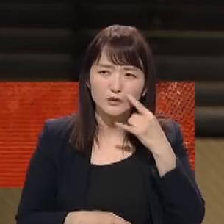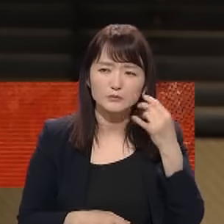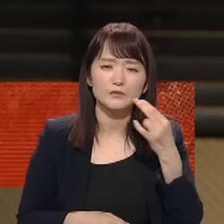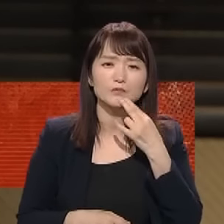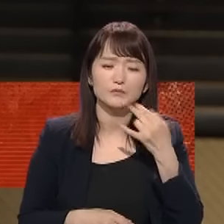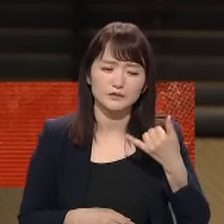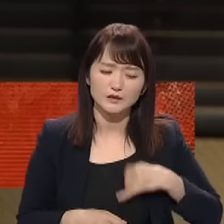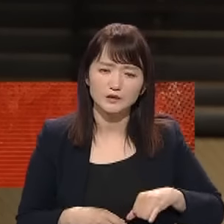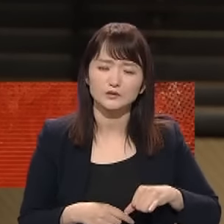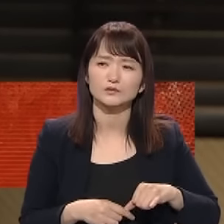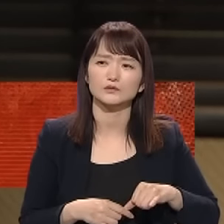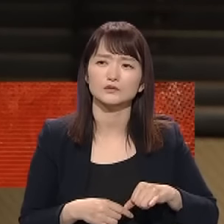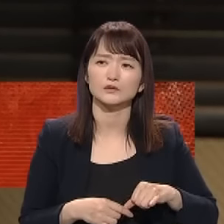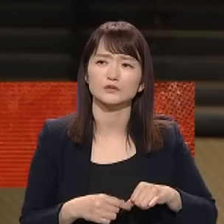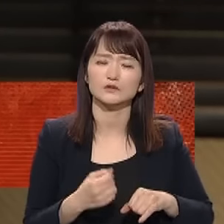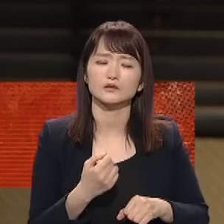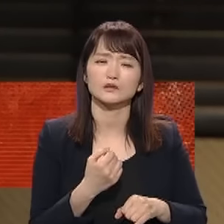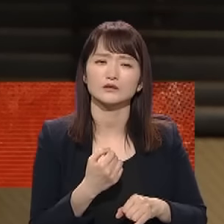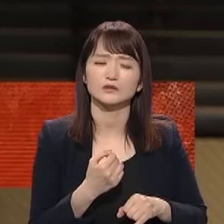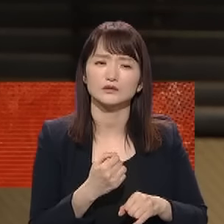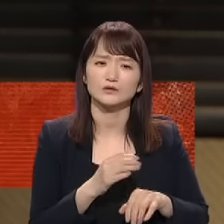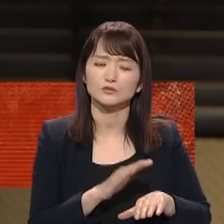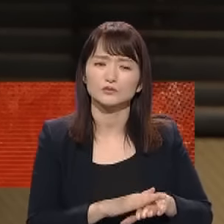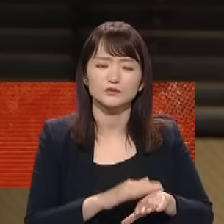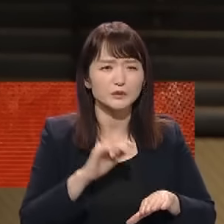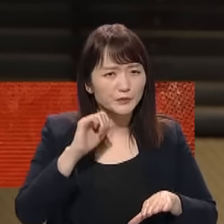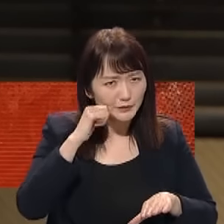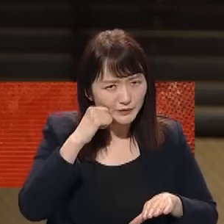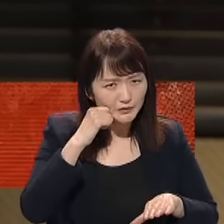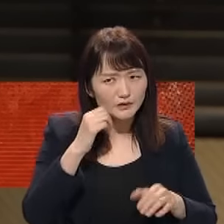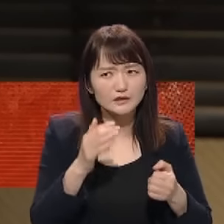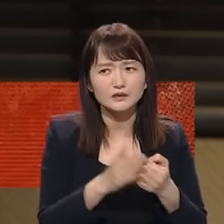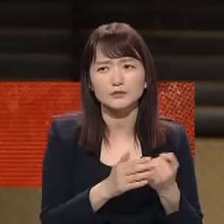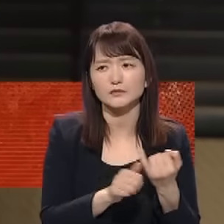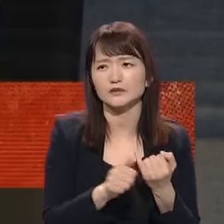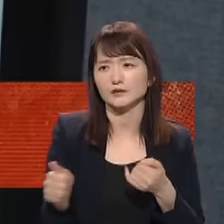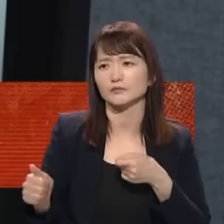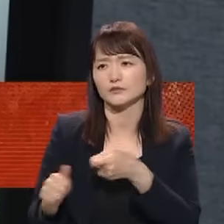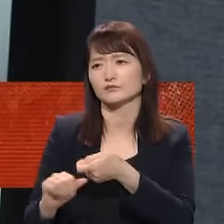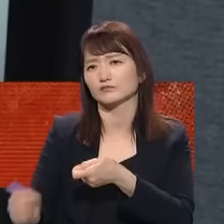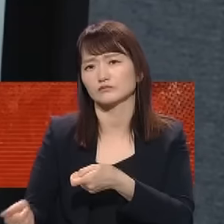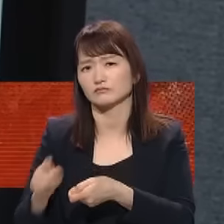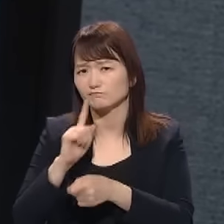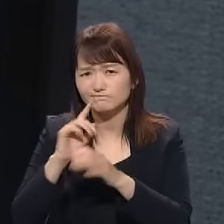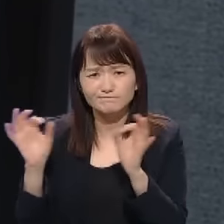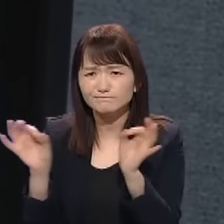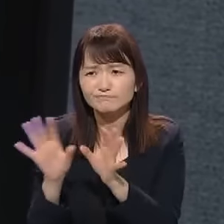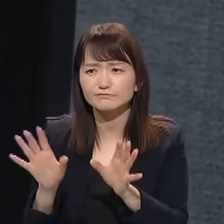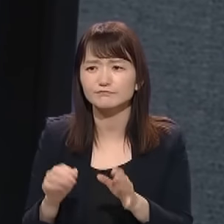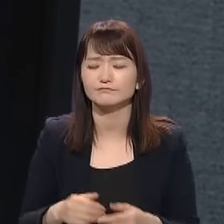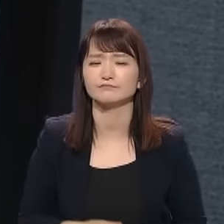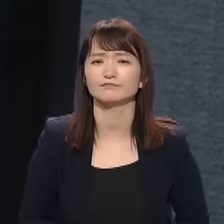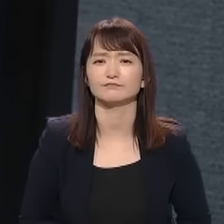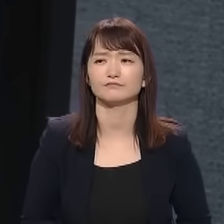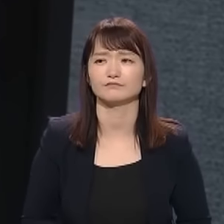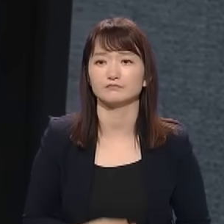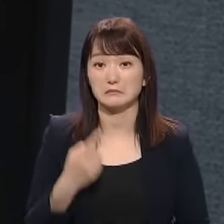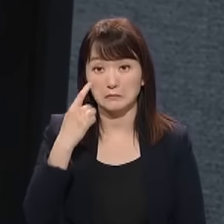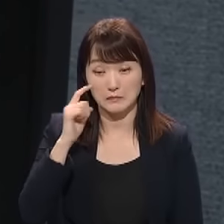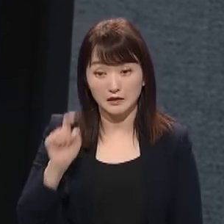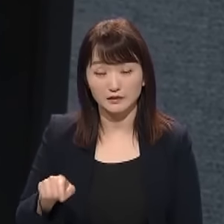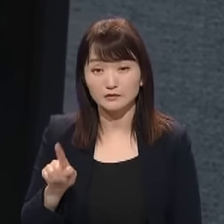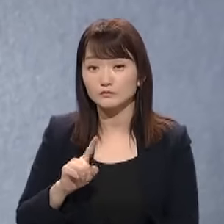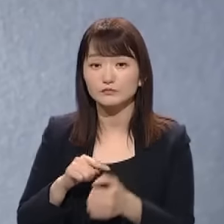싫어서 아이들이 함께 살기 위해서 남편을 죽였다랍니다. 이게 말이 됩니까? 자, 오 교수님. 자, 그러면 이게 발각이 된 게